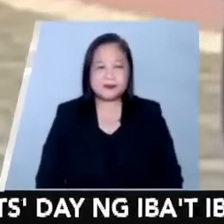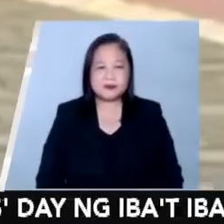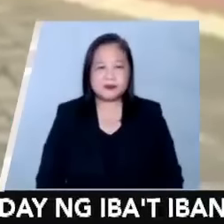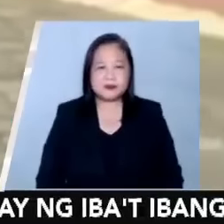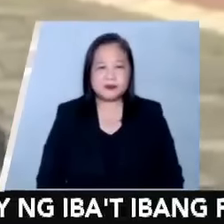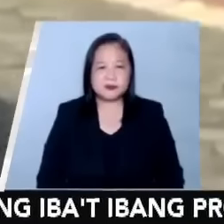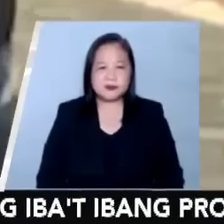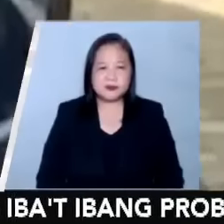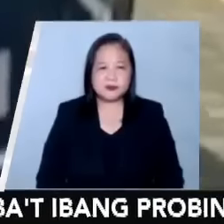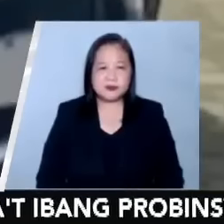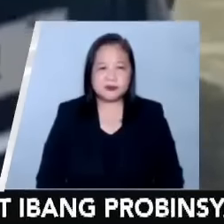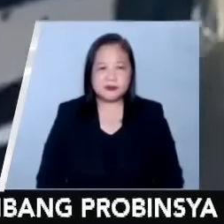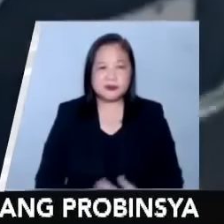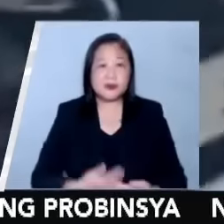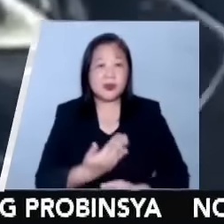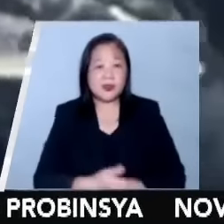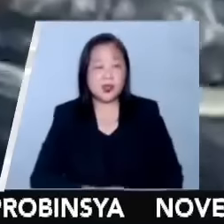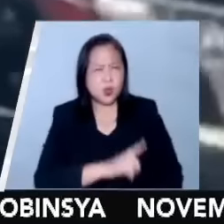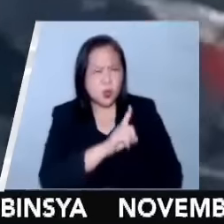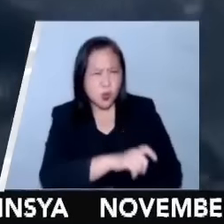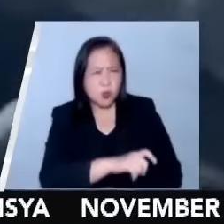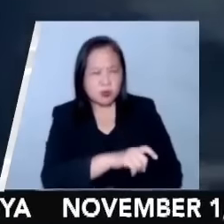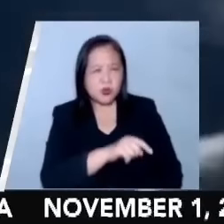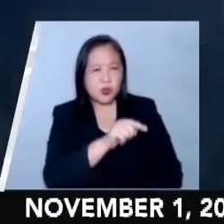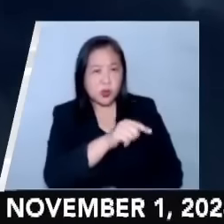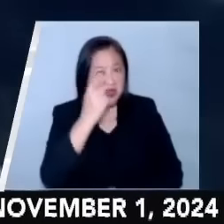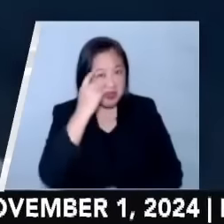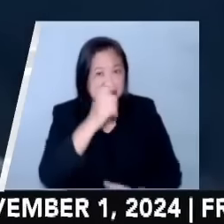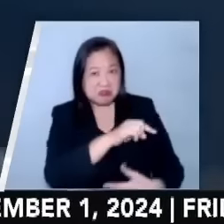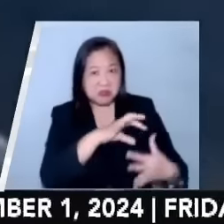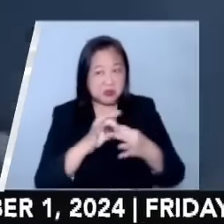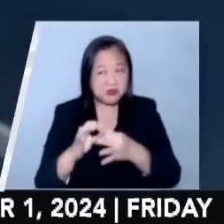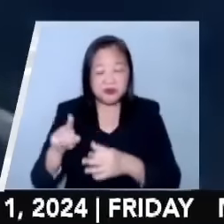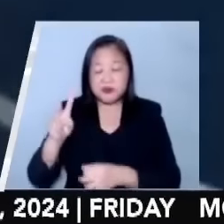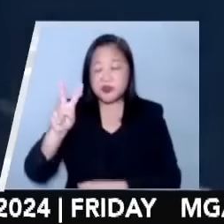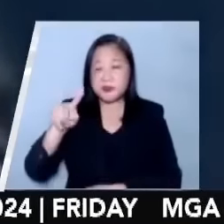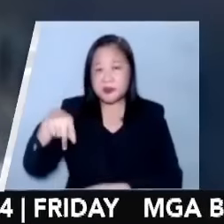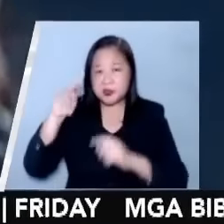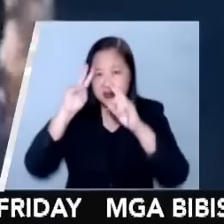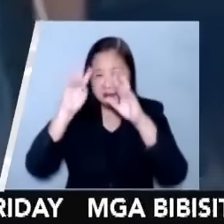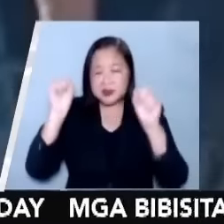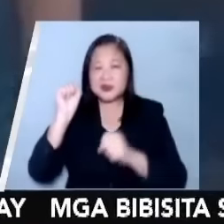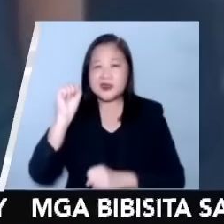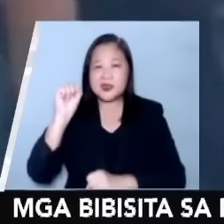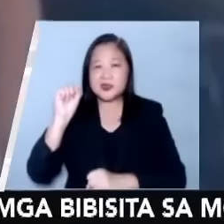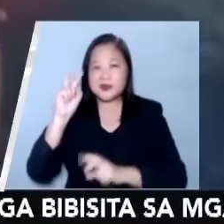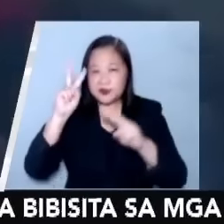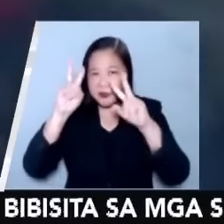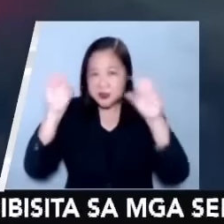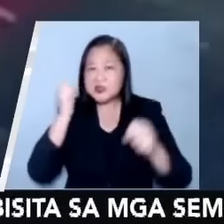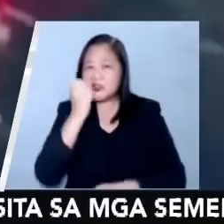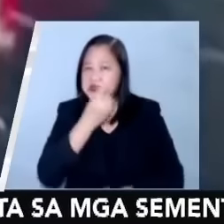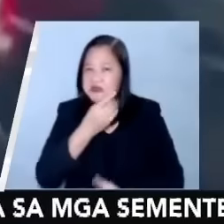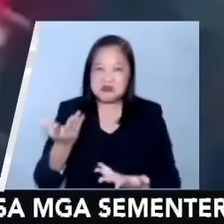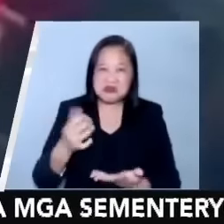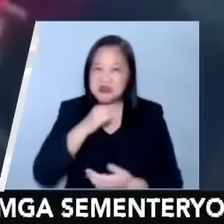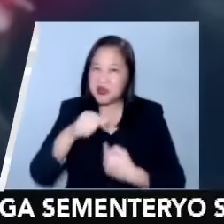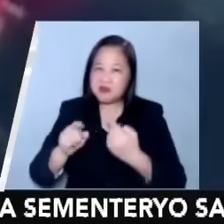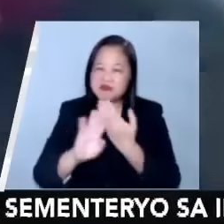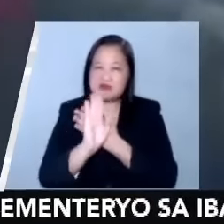Mr. President, sir, do you think your relationship with the Vice President has reached a point of no return, sir, with those statements